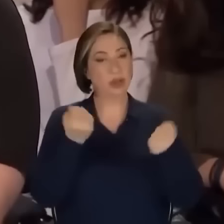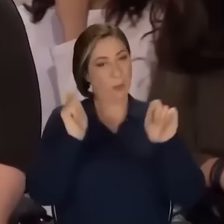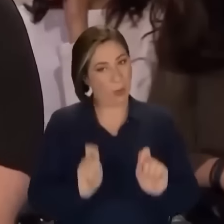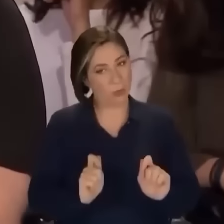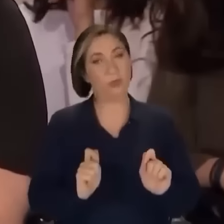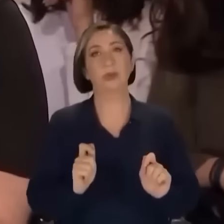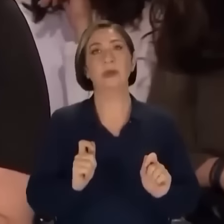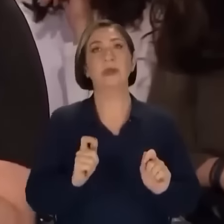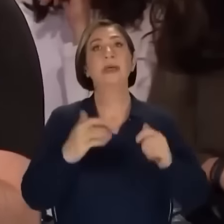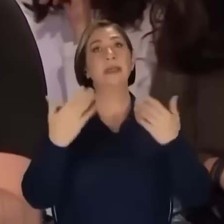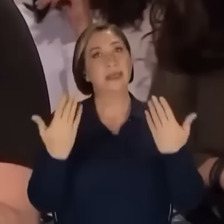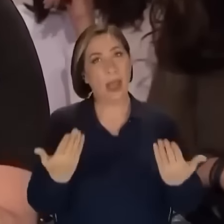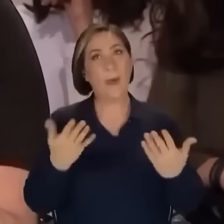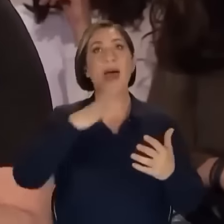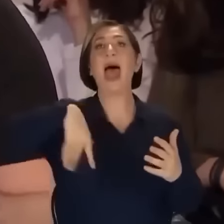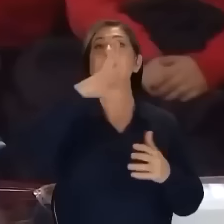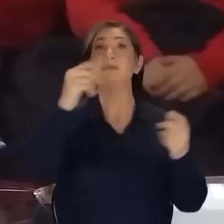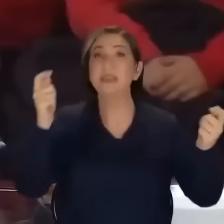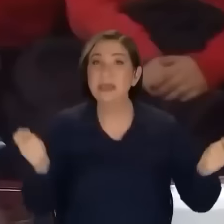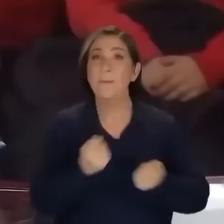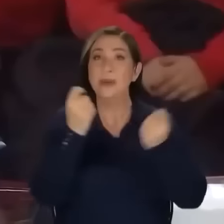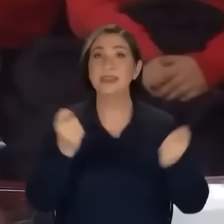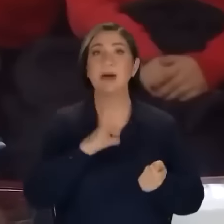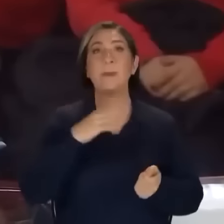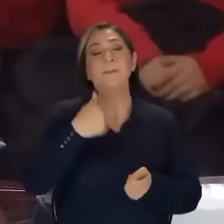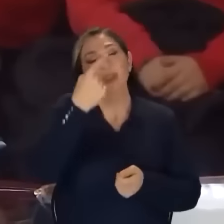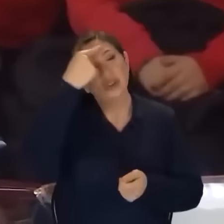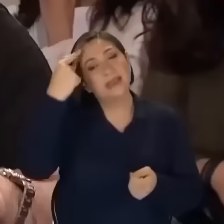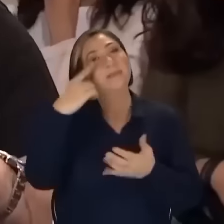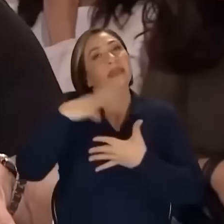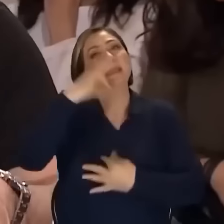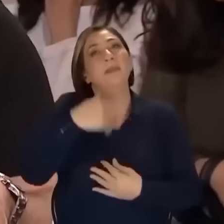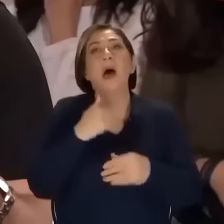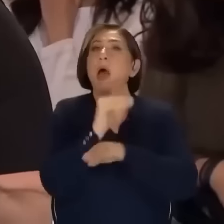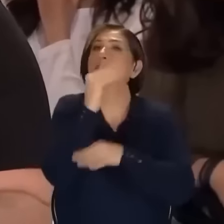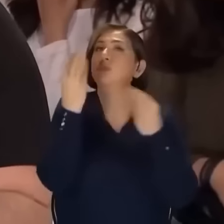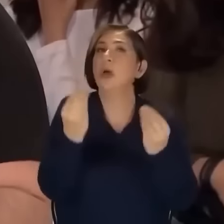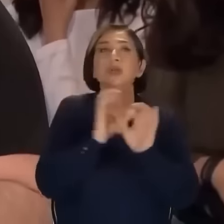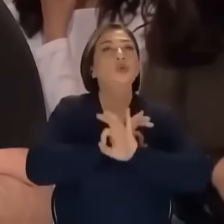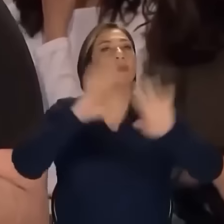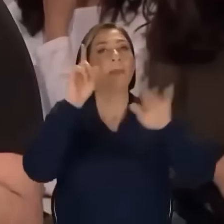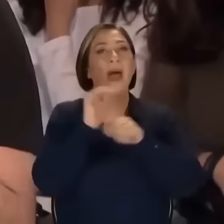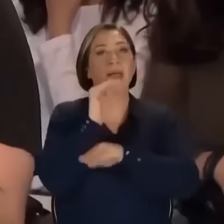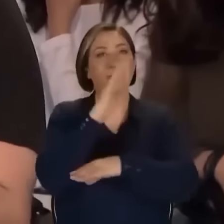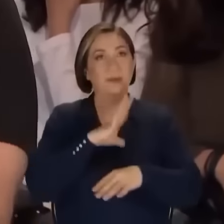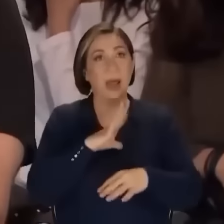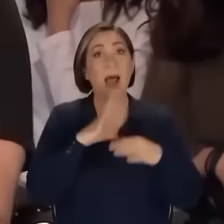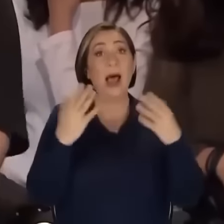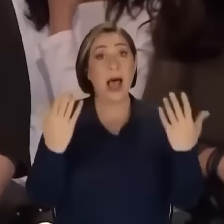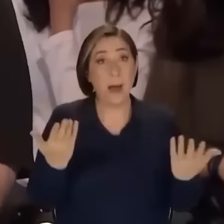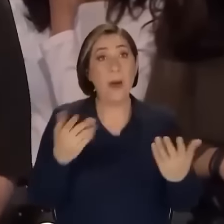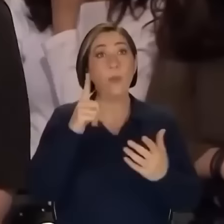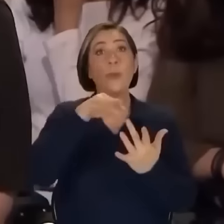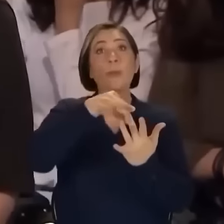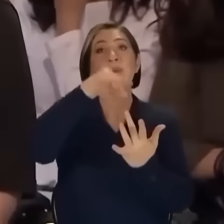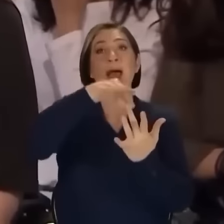yapıyoruz yani Tamam herkesin bir gayreti var ama ya ben şimdi şanslı birisiyim hayatım güzel şahane bir hayatım var ama ya bu